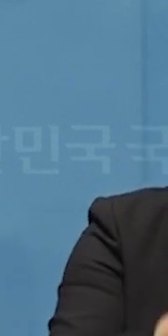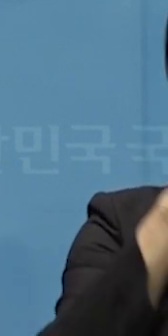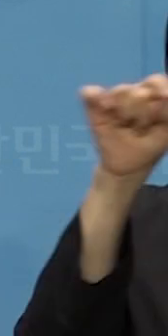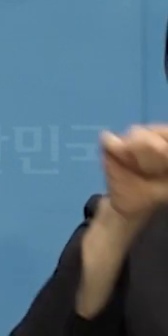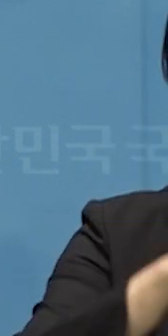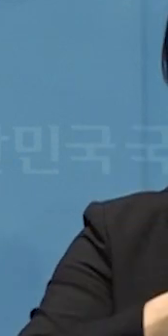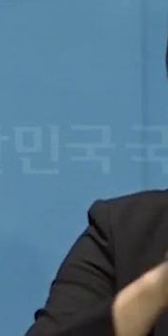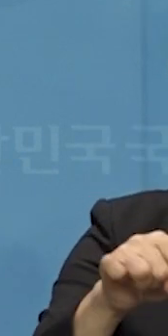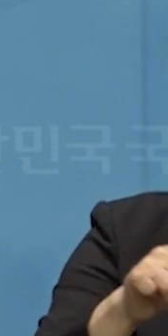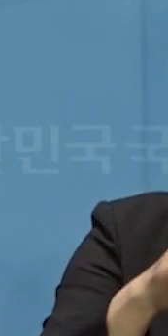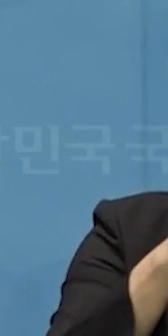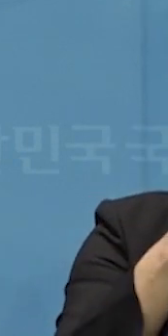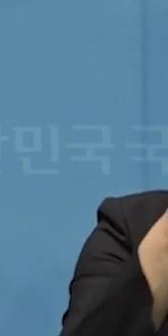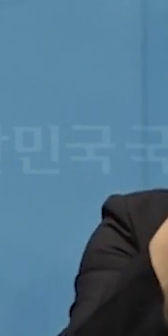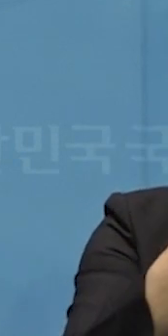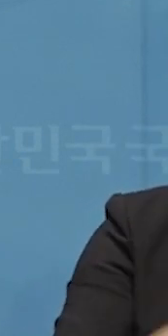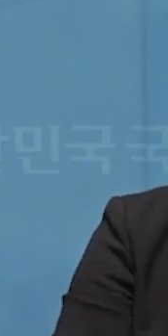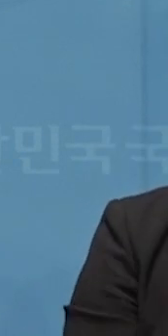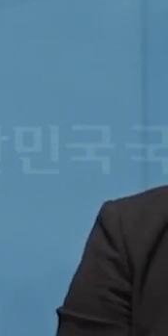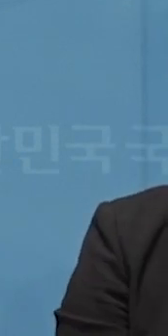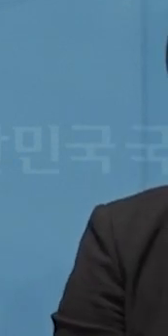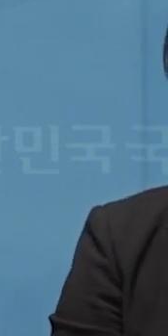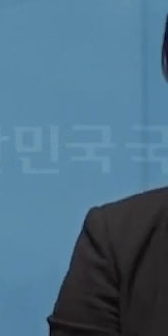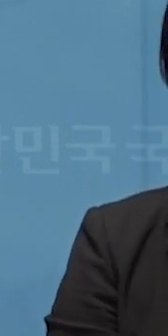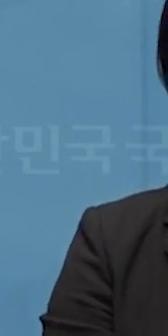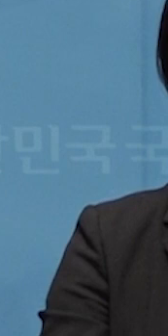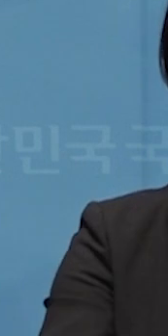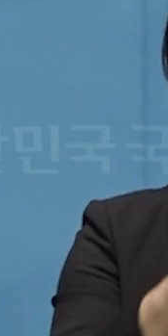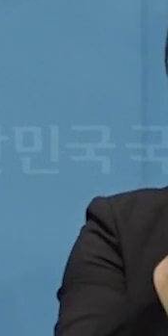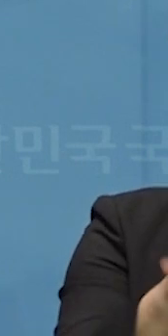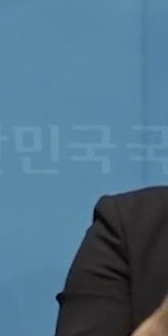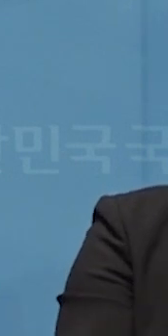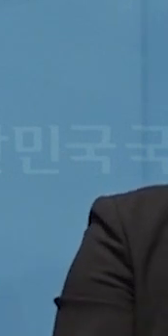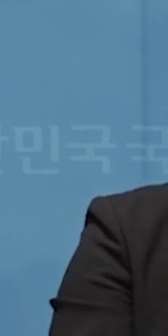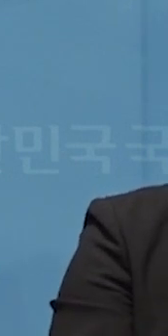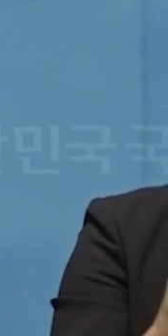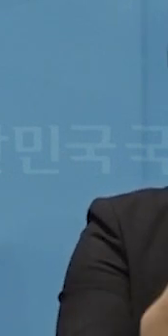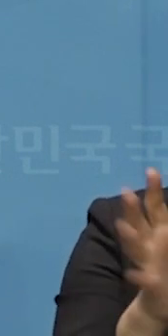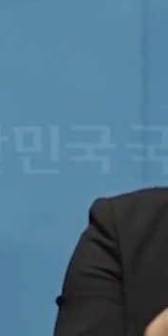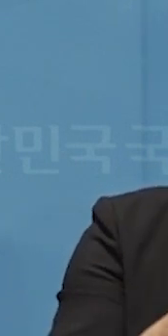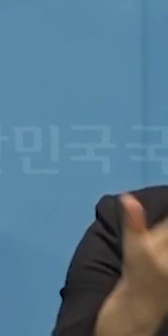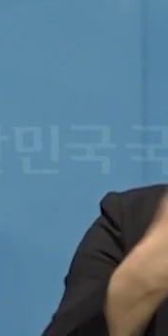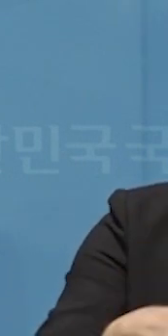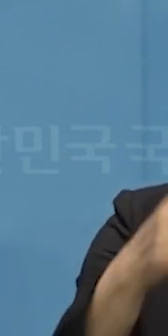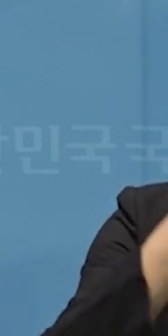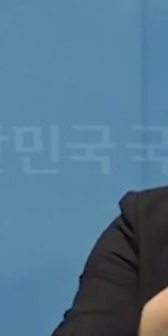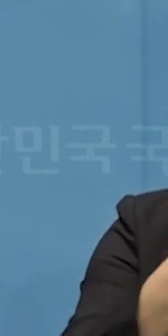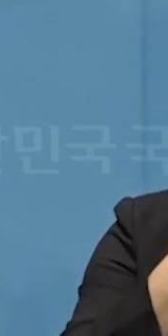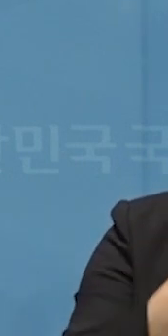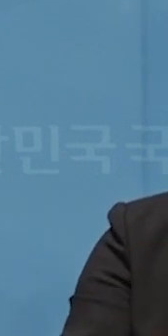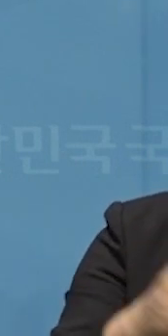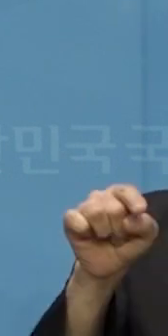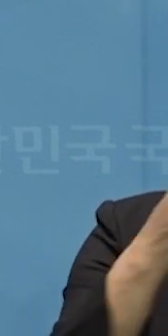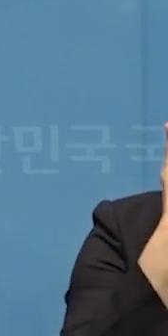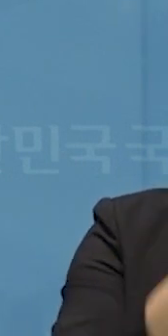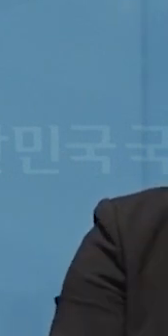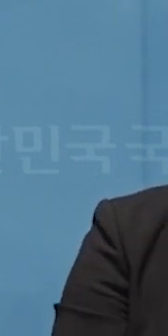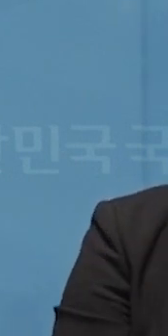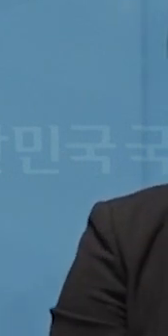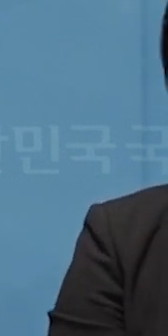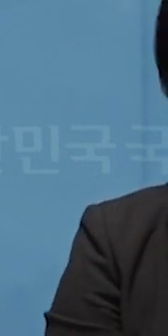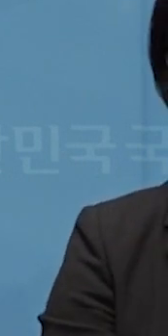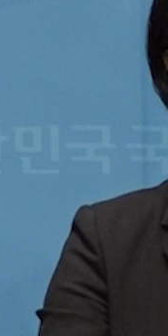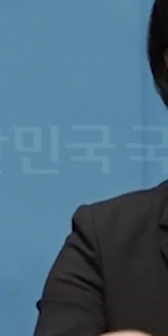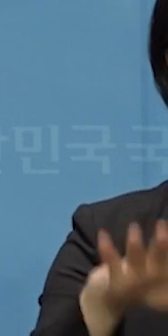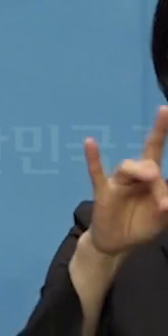정치적 자산이 되었습니다 물론 이러한 자산을 가지고 당에 남아서 더 편하게 정치할 수 있었지만